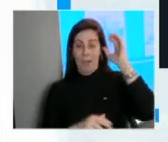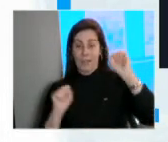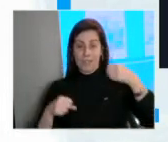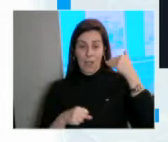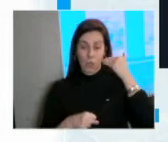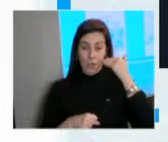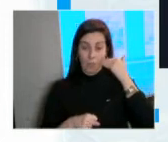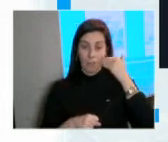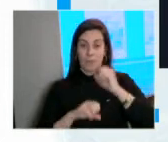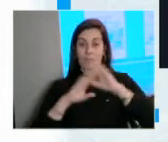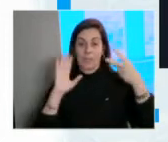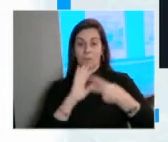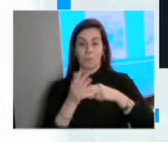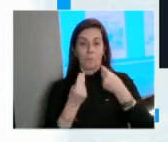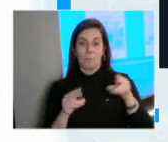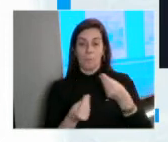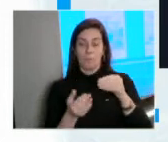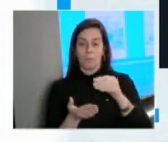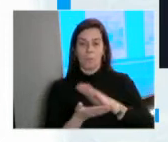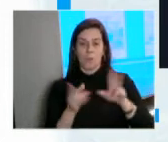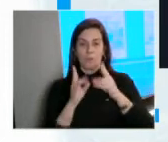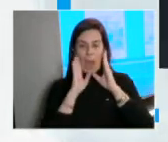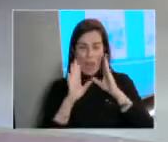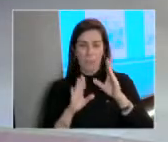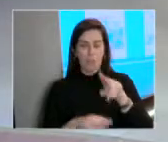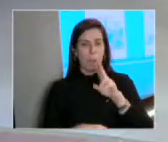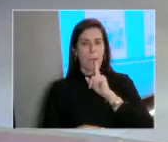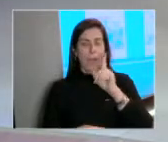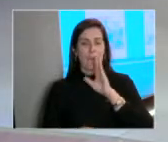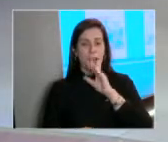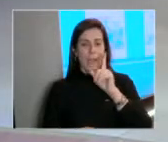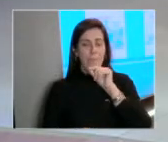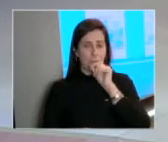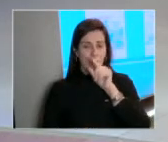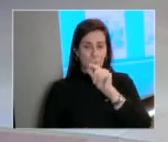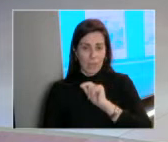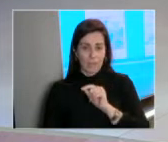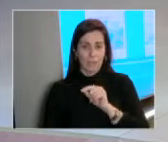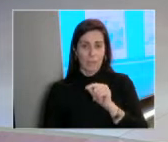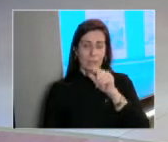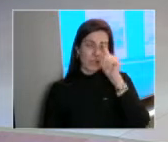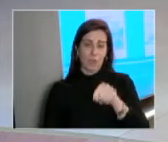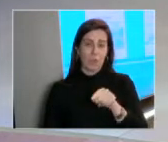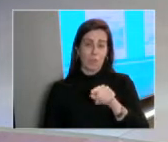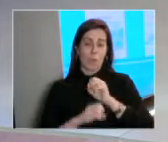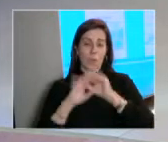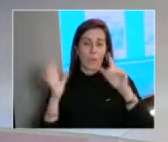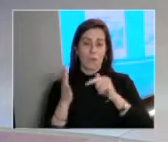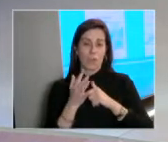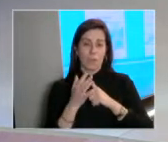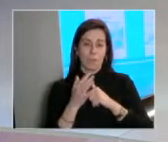בטראמפ לפרסם את התוכנית, פשוט לא יאמן. יש רק בעיה אחת עם הציוץ הזה, הוא פורסם